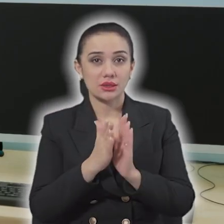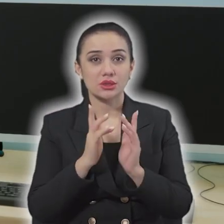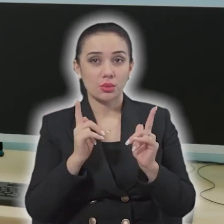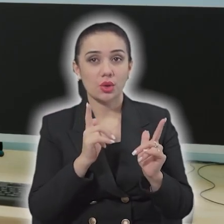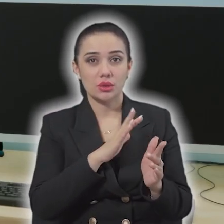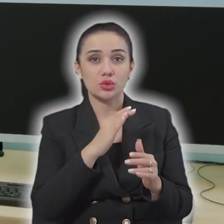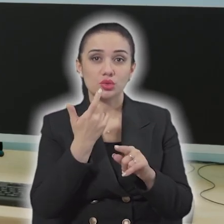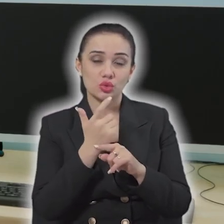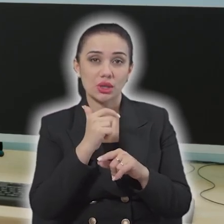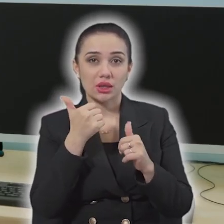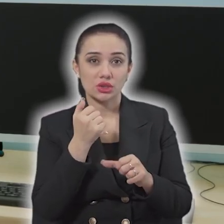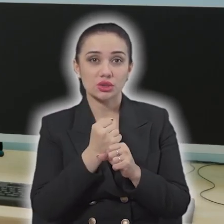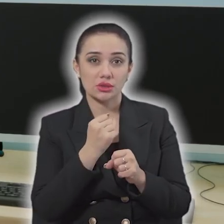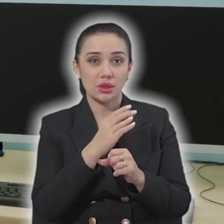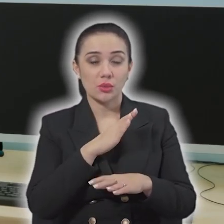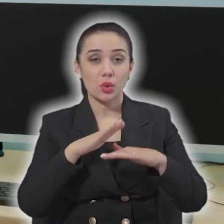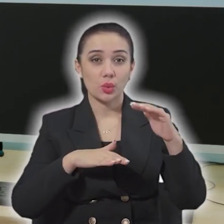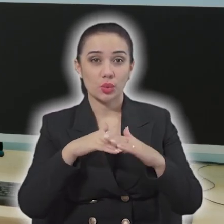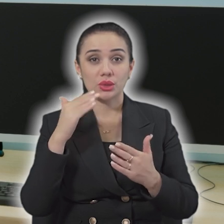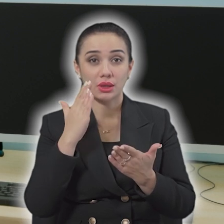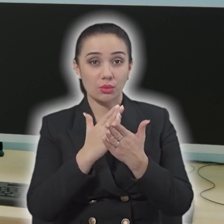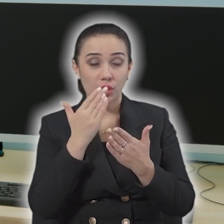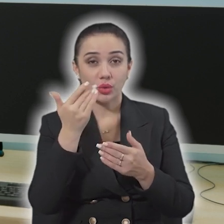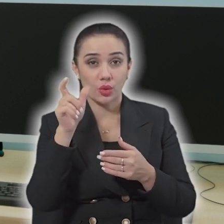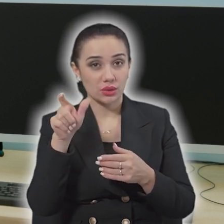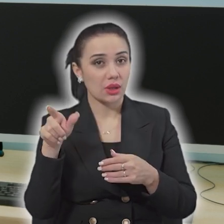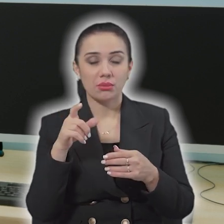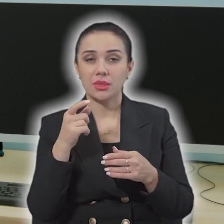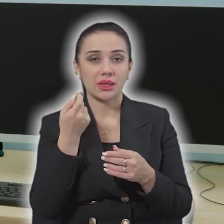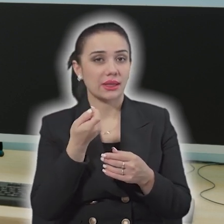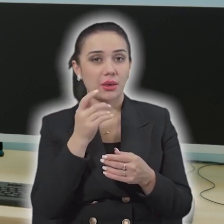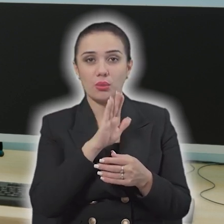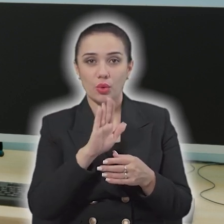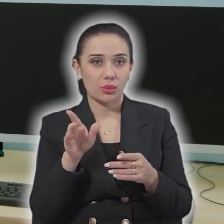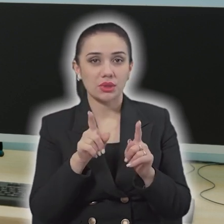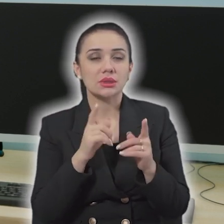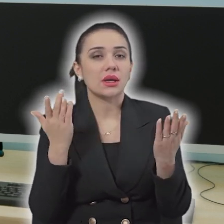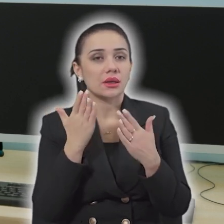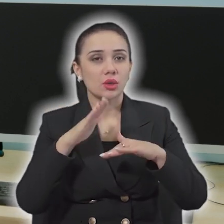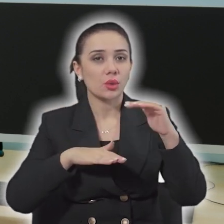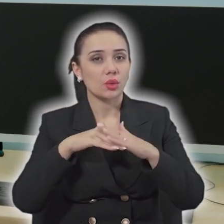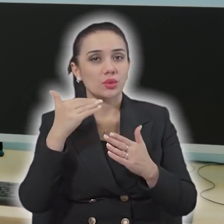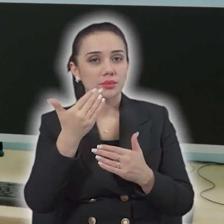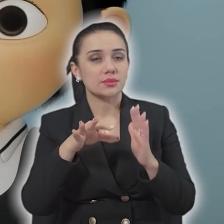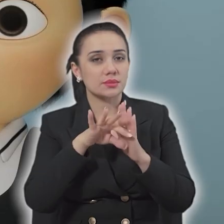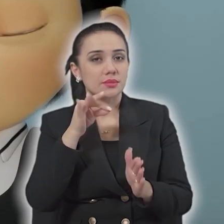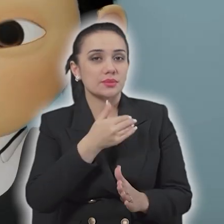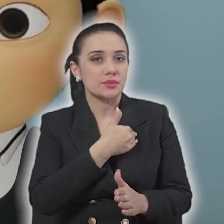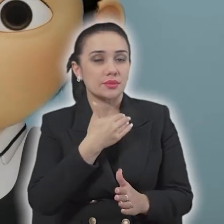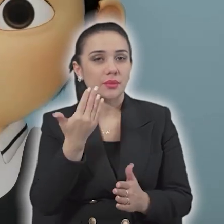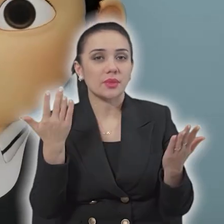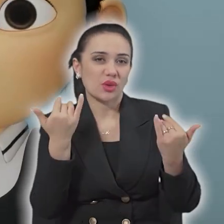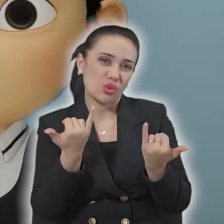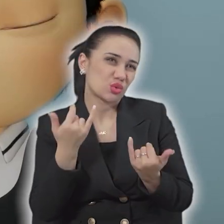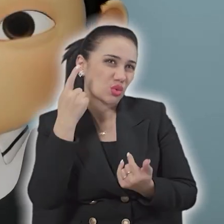Nahotki, juda yaxshi ish qilibsizlar. Hunar bor odam kam bo'lmaydi. Xo'sh, sen qanday hunar egallamoqchisan?